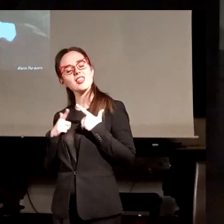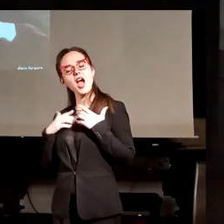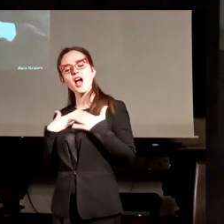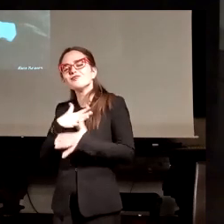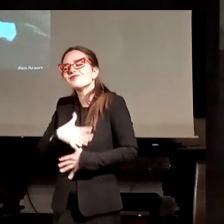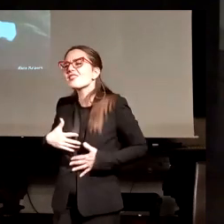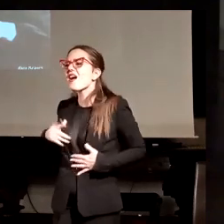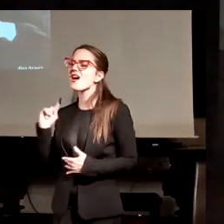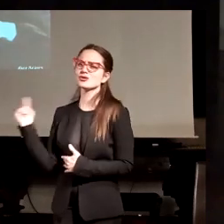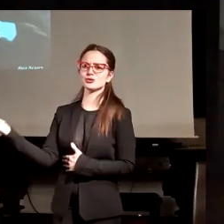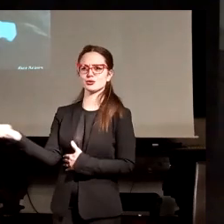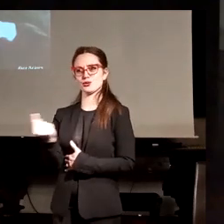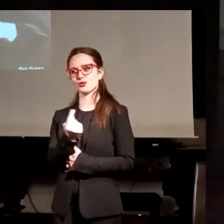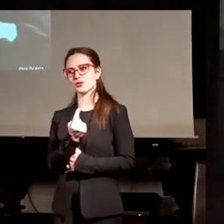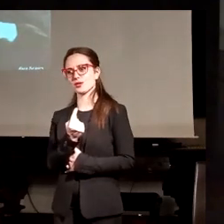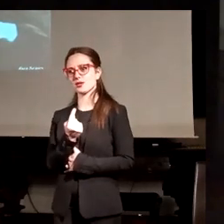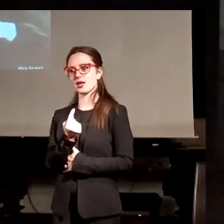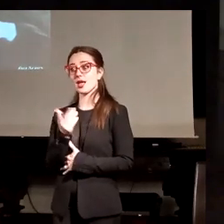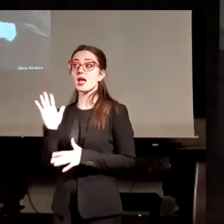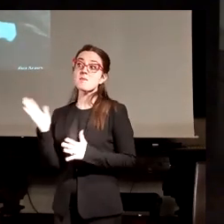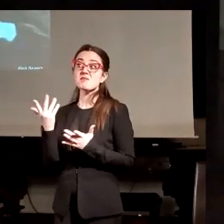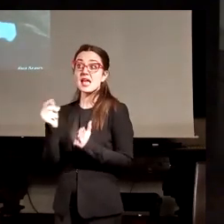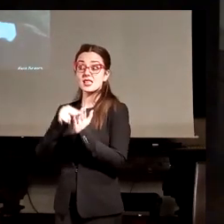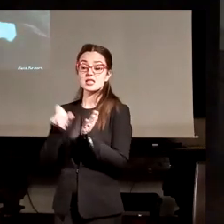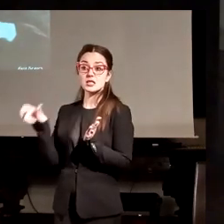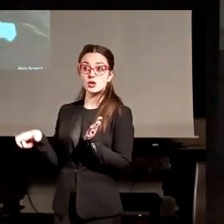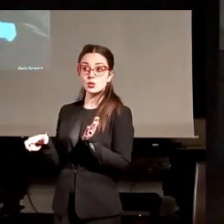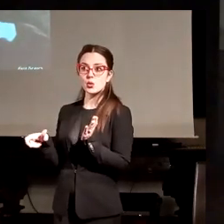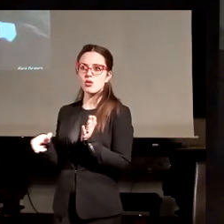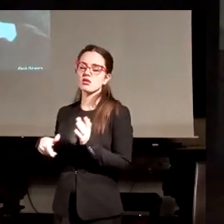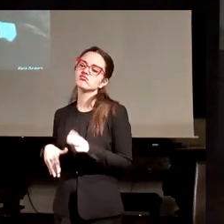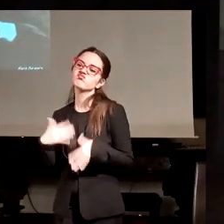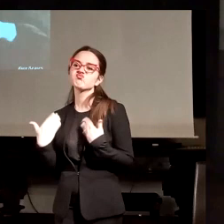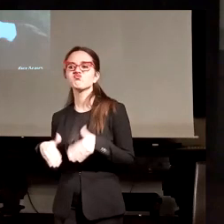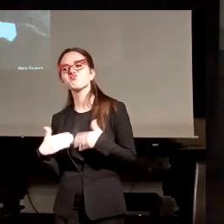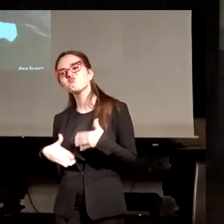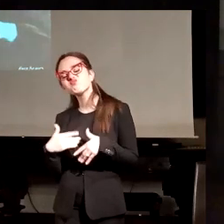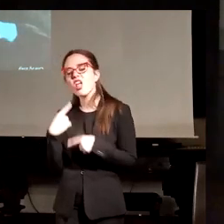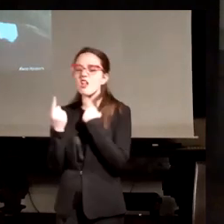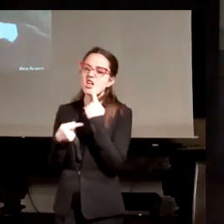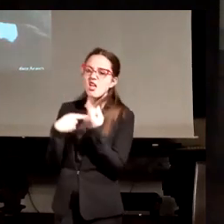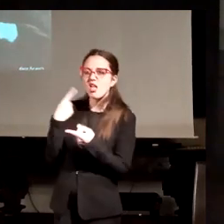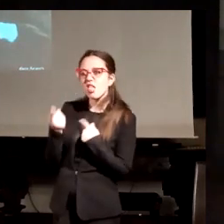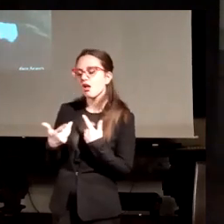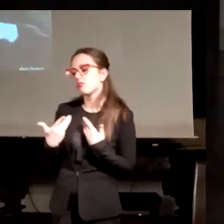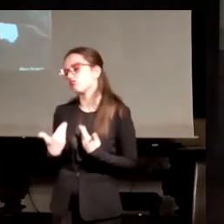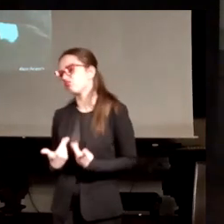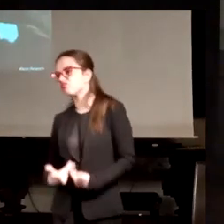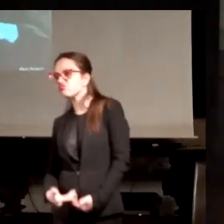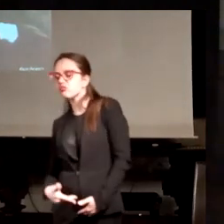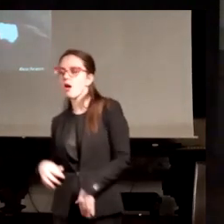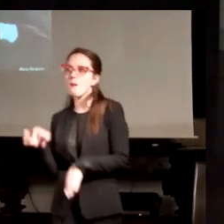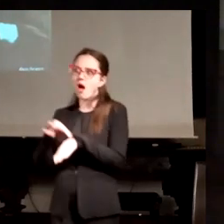di sodio gli scrittori sono la gnosi lamentosi po gondry e ci